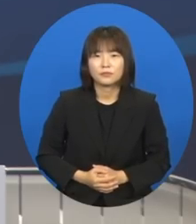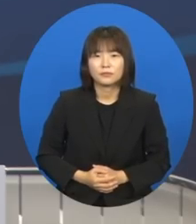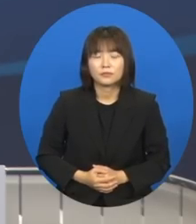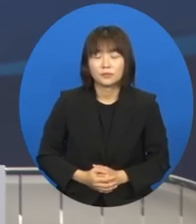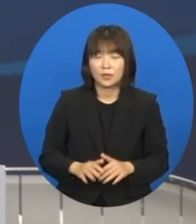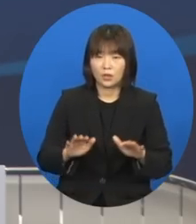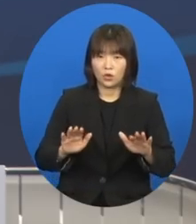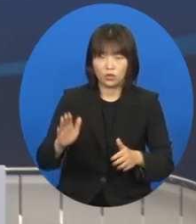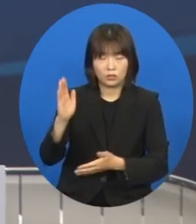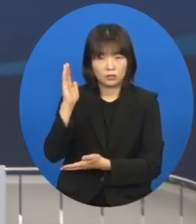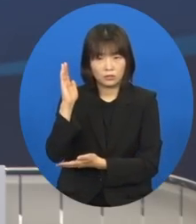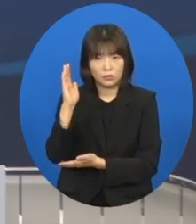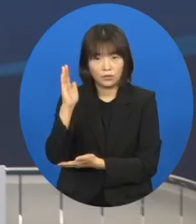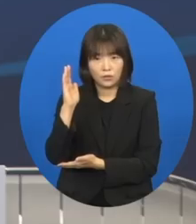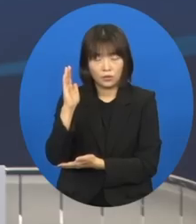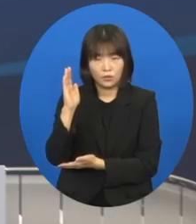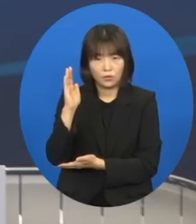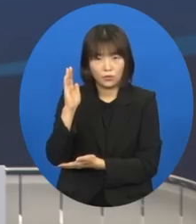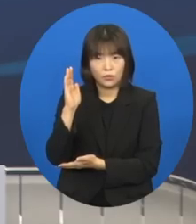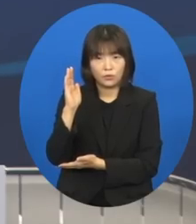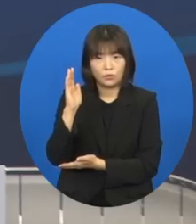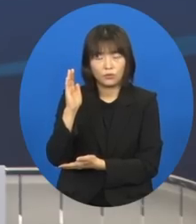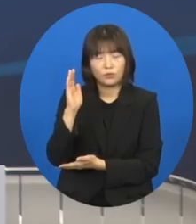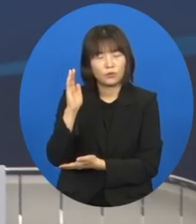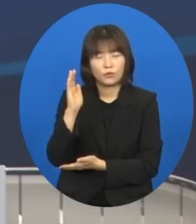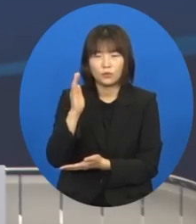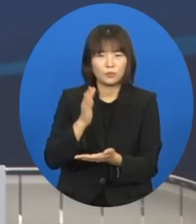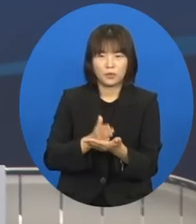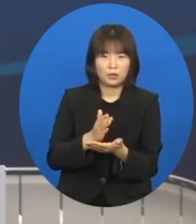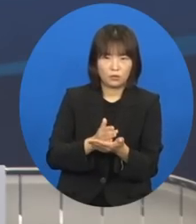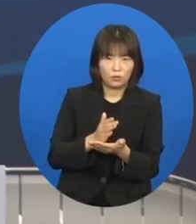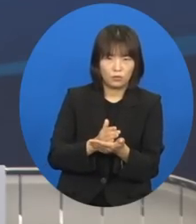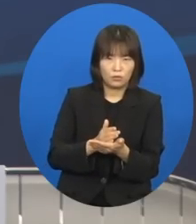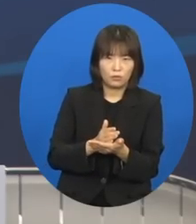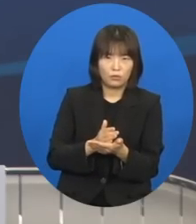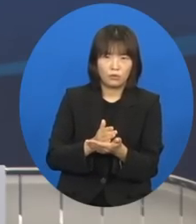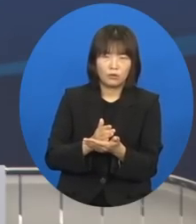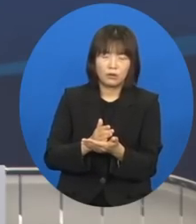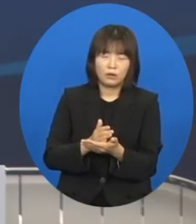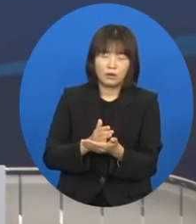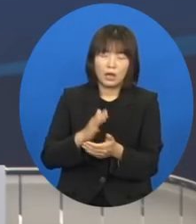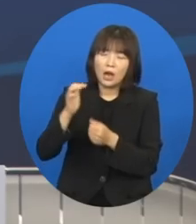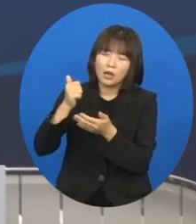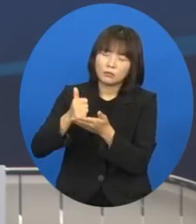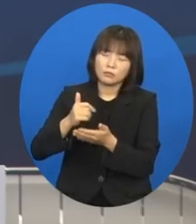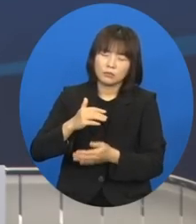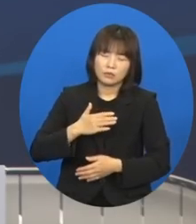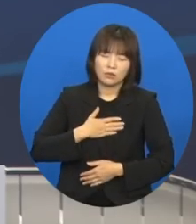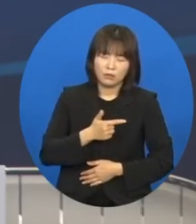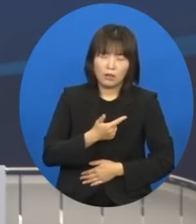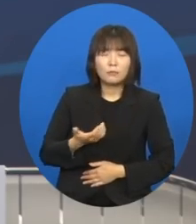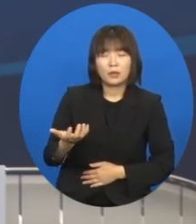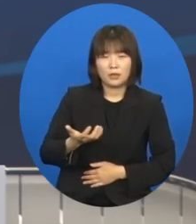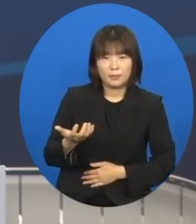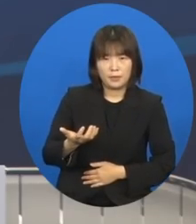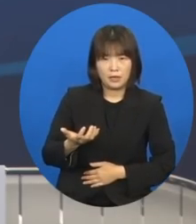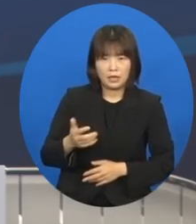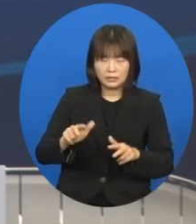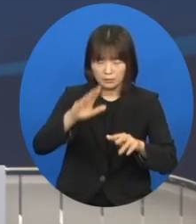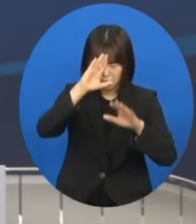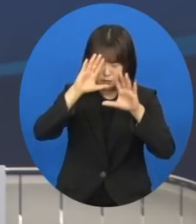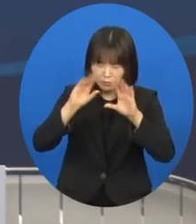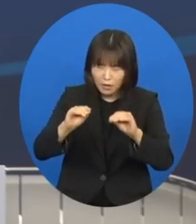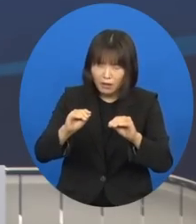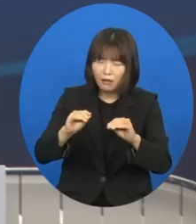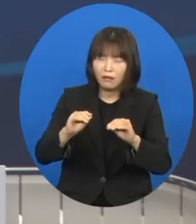오늘 설교 말고 그냥 하나님이 오셔서 나 너무 아픈데 이 순간 그냥 바로 치료의 역사가 일어나면 얼마나